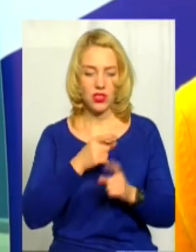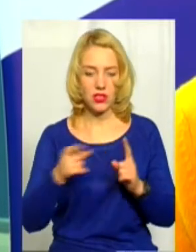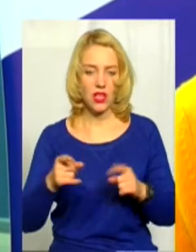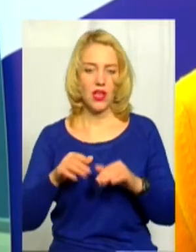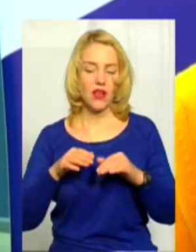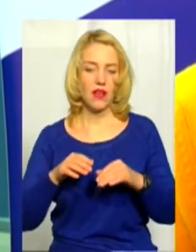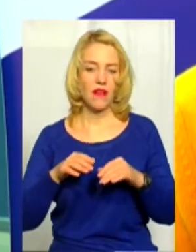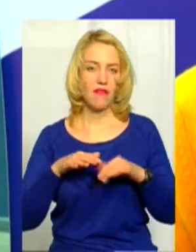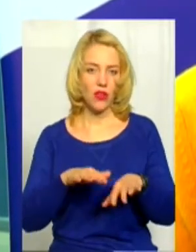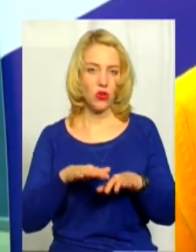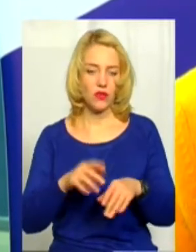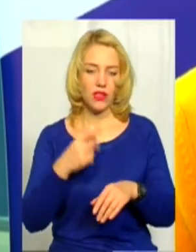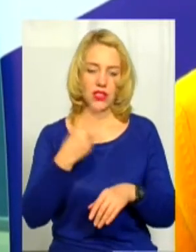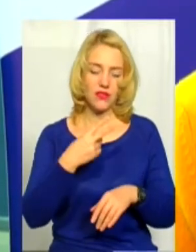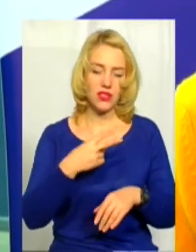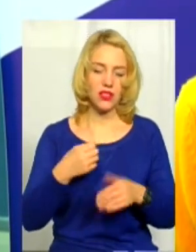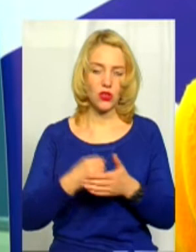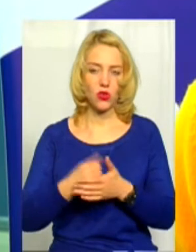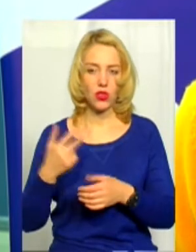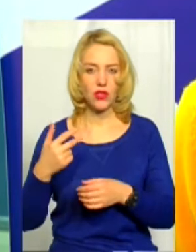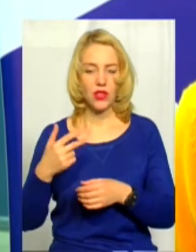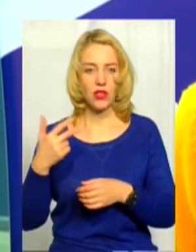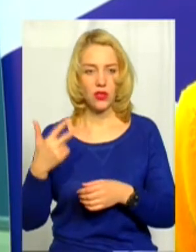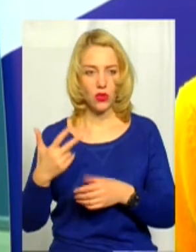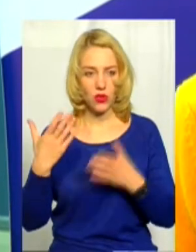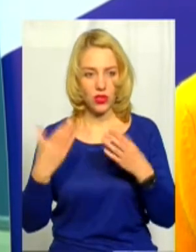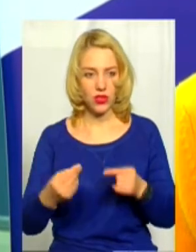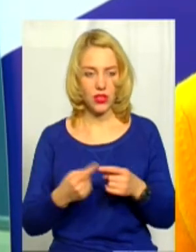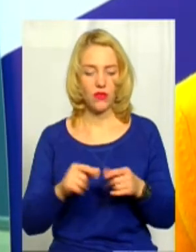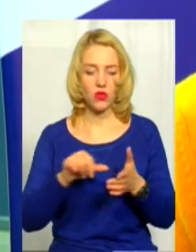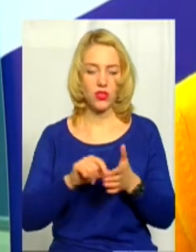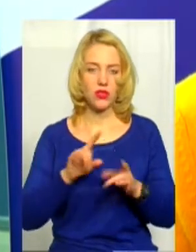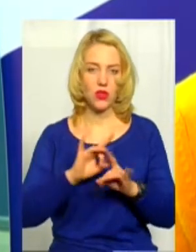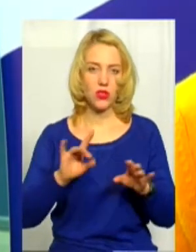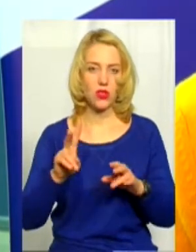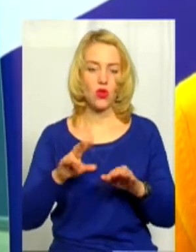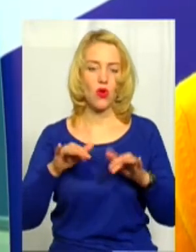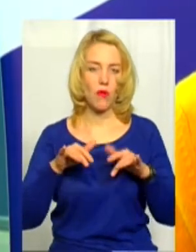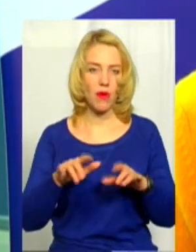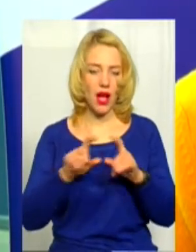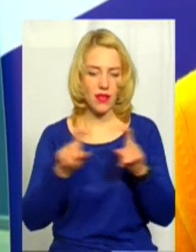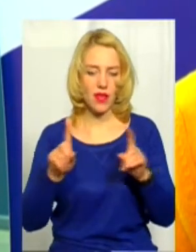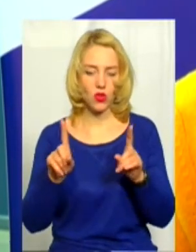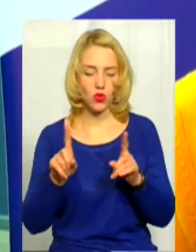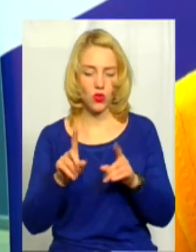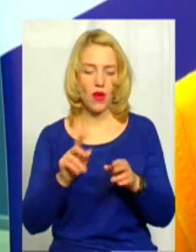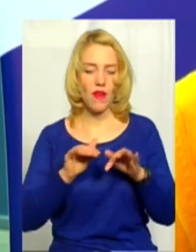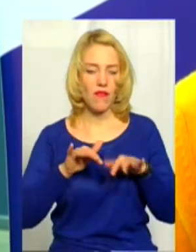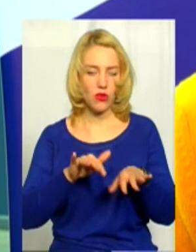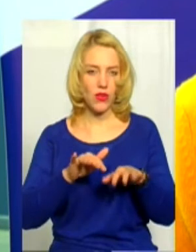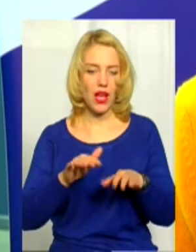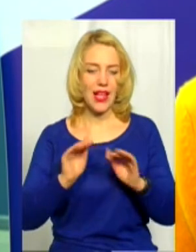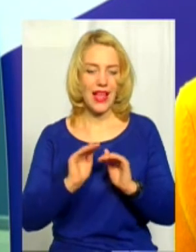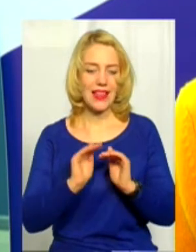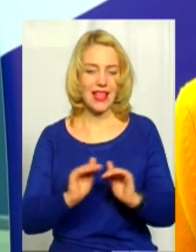днів. Зменшилась кількість браку. Учасники також говорили, що компанія, яка виготовляє дитячі речі, досягла вчасних відвантажень і